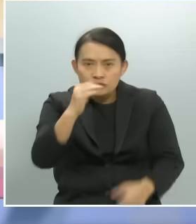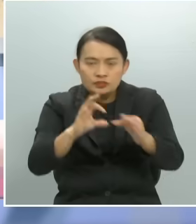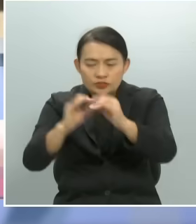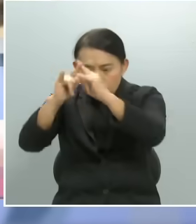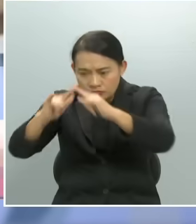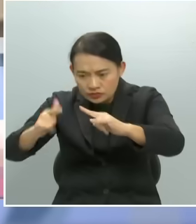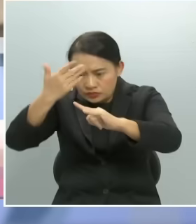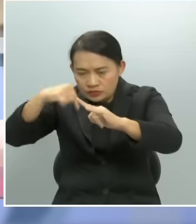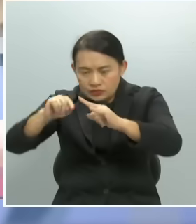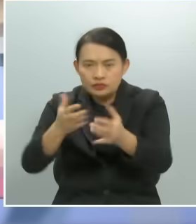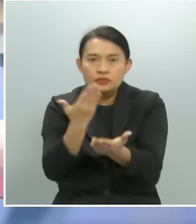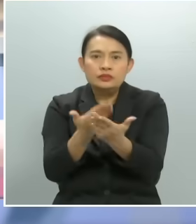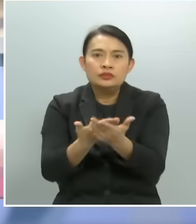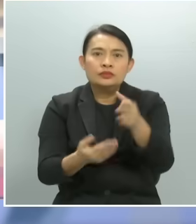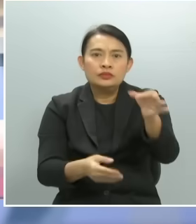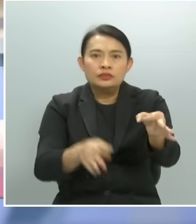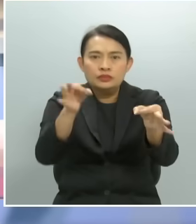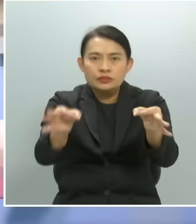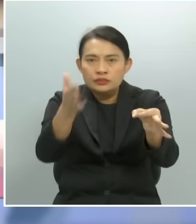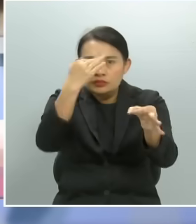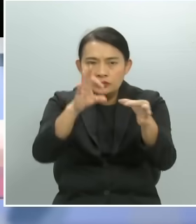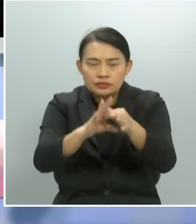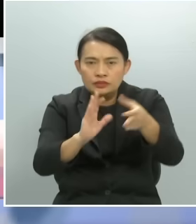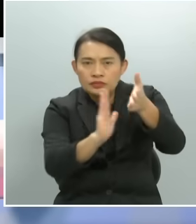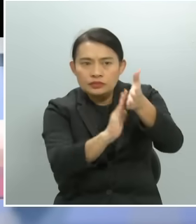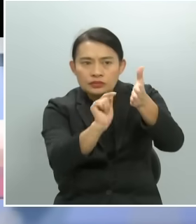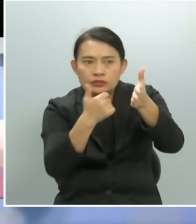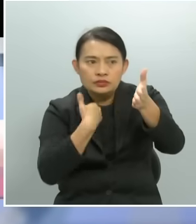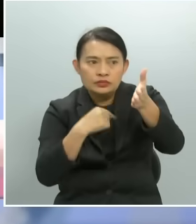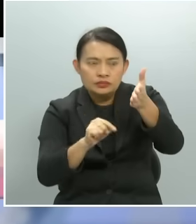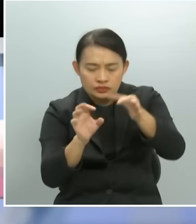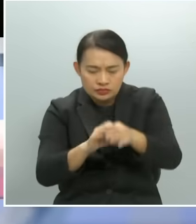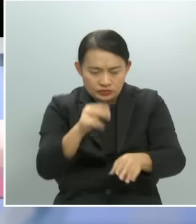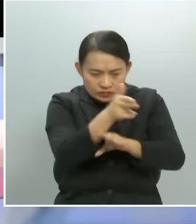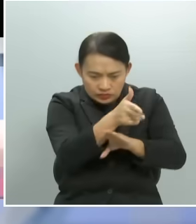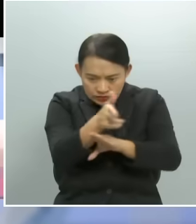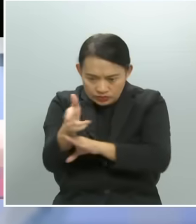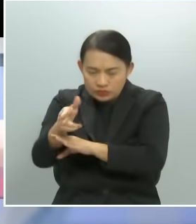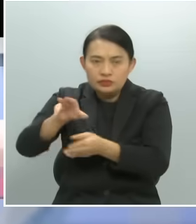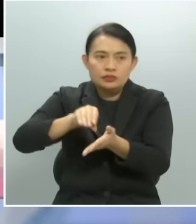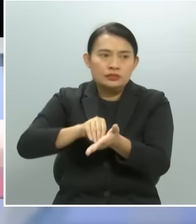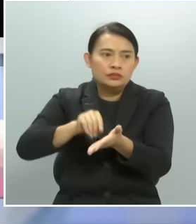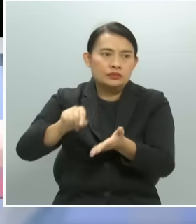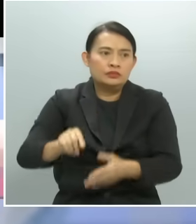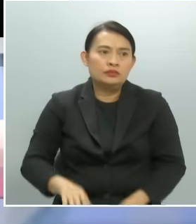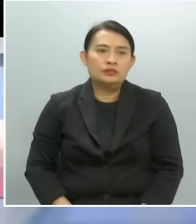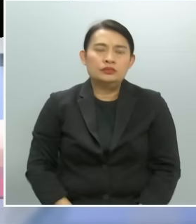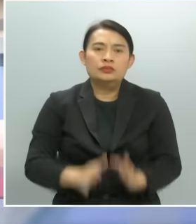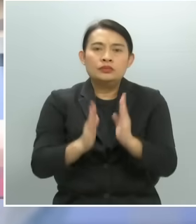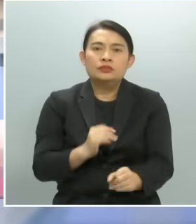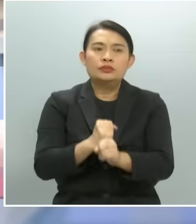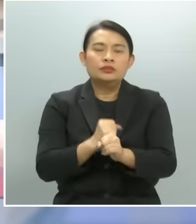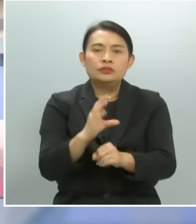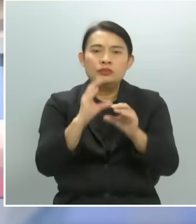ทำไมถึงมีเหรียญแบบนี้ทำไมถึงมีรอยเท้าทำไมถึงมีรอยตายคือจะถ่ายวีดีโอไว้พนักงานก็ไม่ๆๆไม่ได้พูดอะไรก็